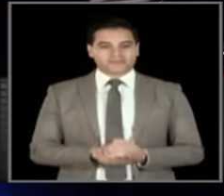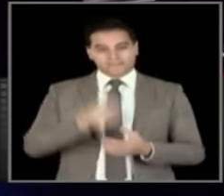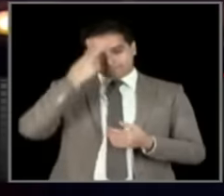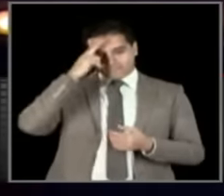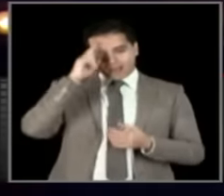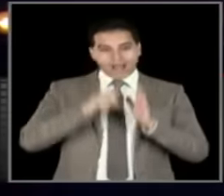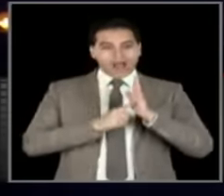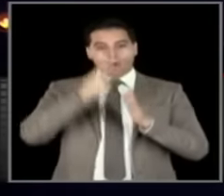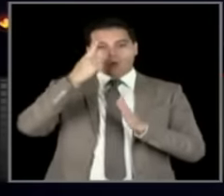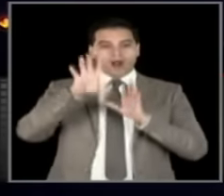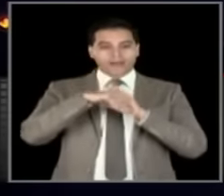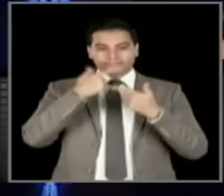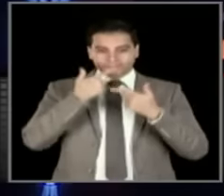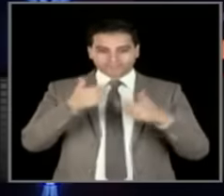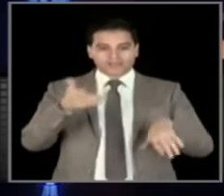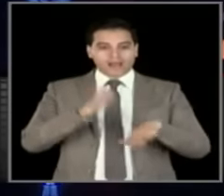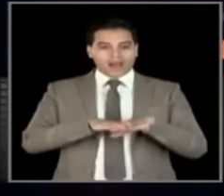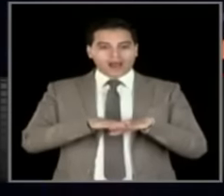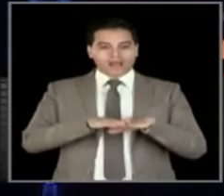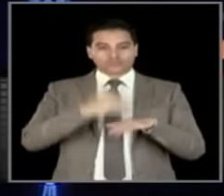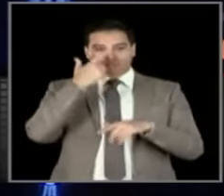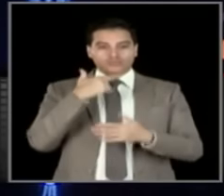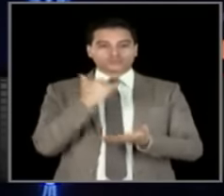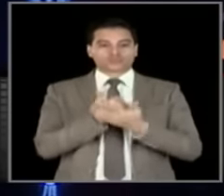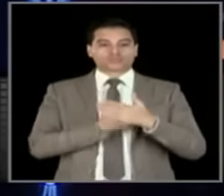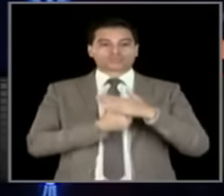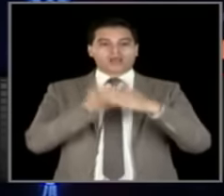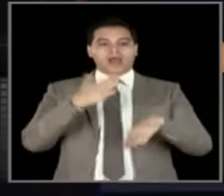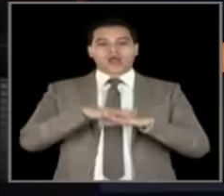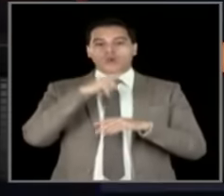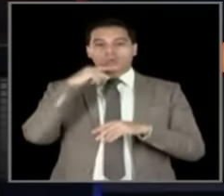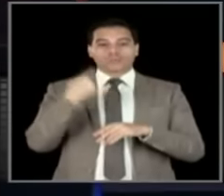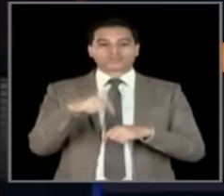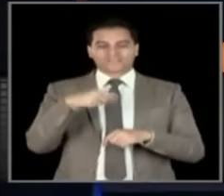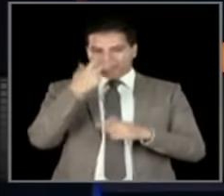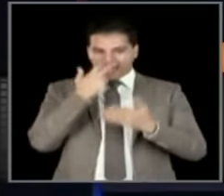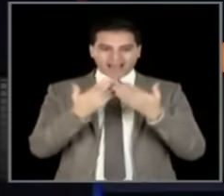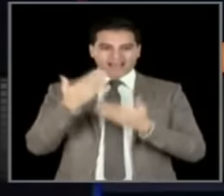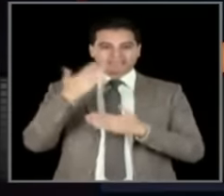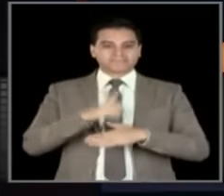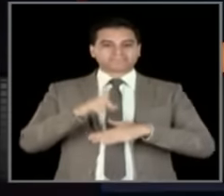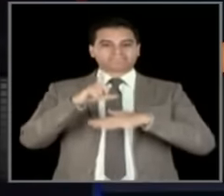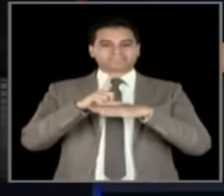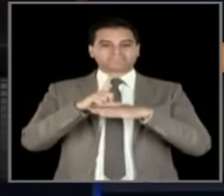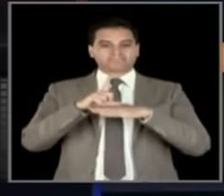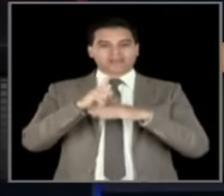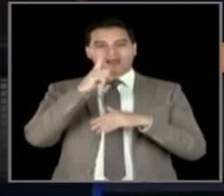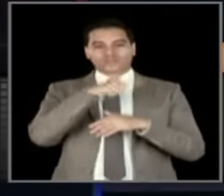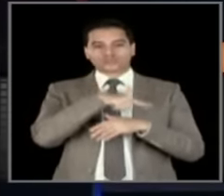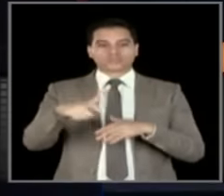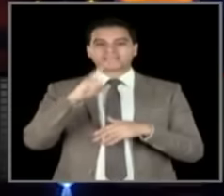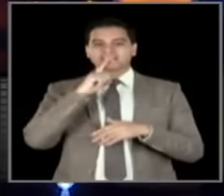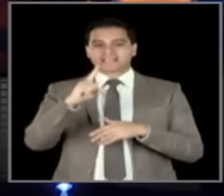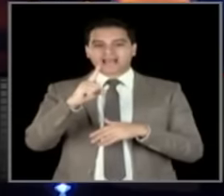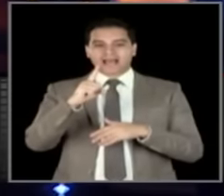من هو أول من أعلن نفسه قيصراً على روسيا في القرن السادس عشر الميلادي؟